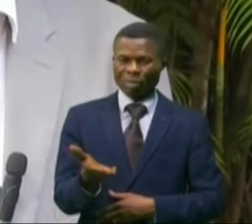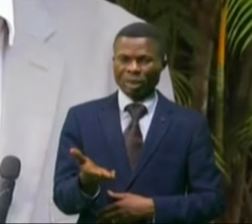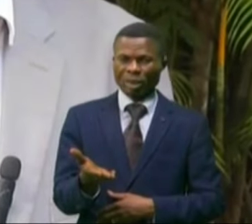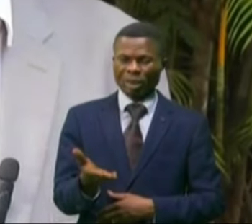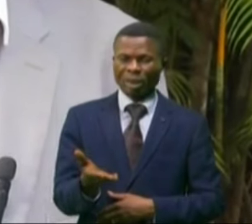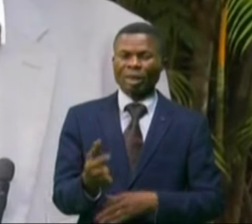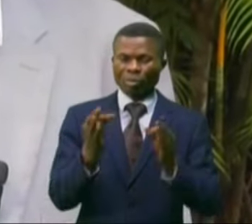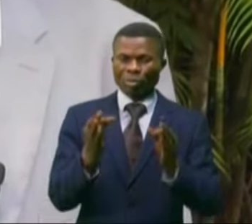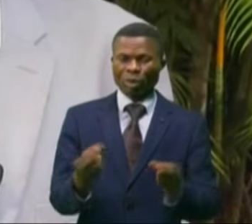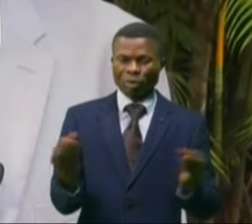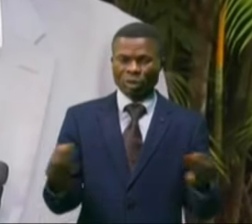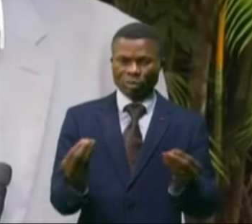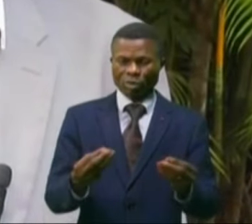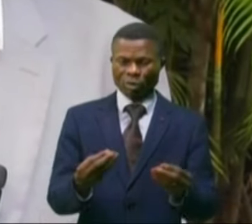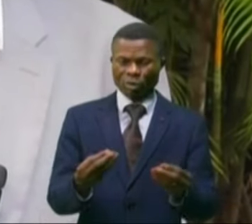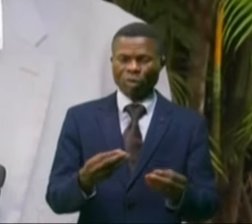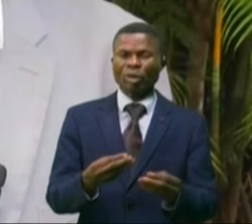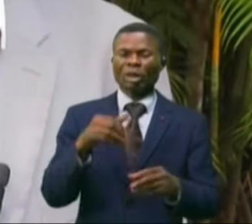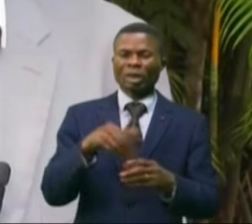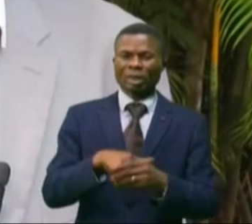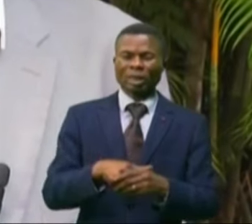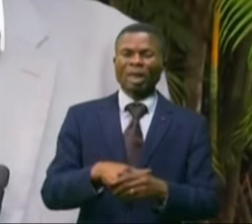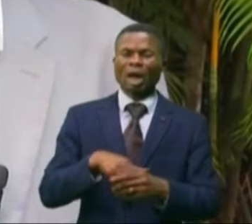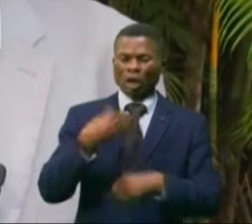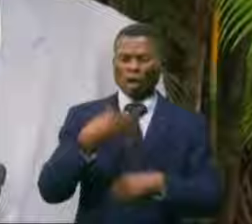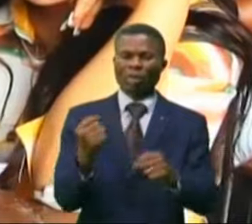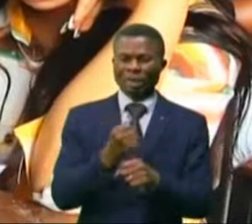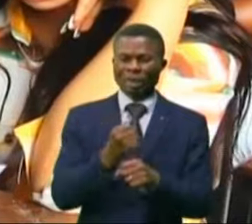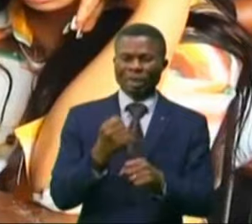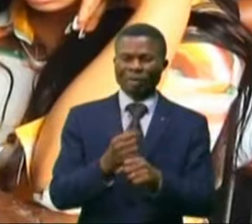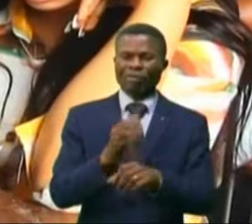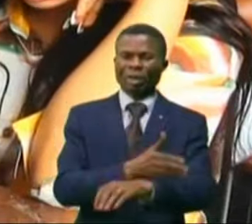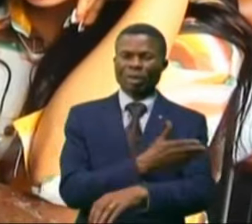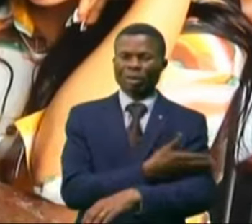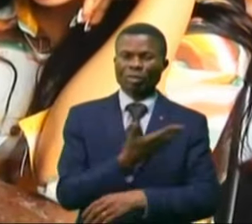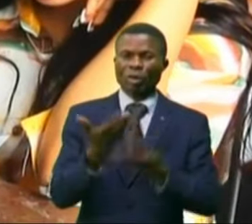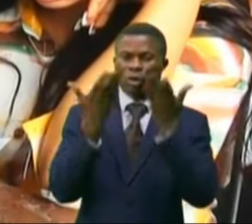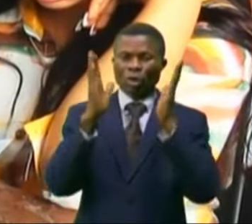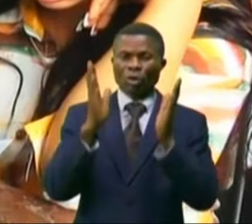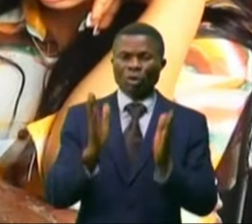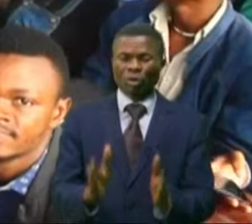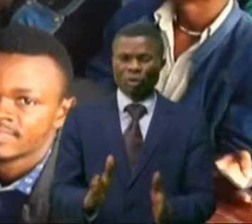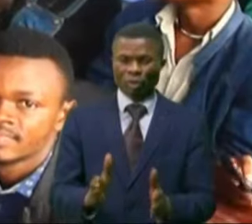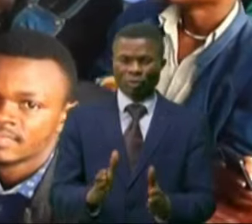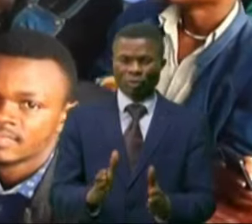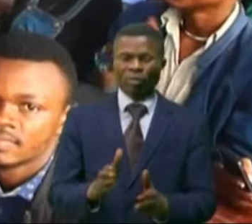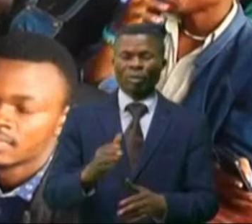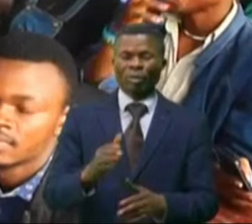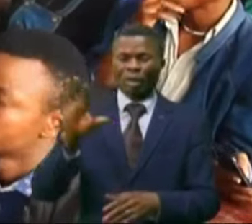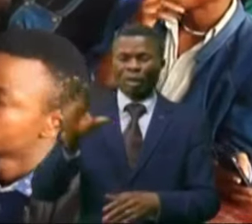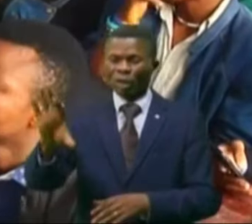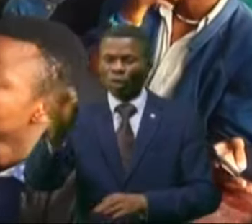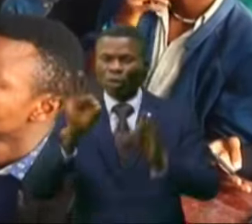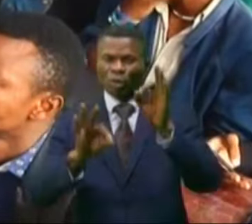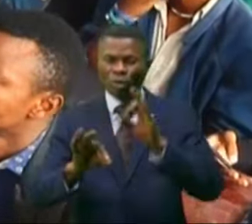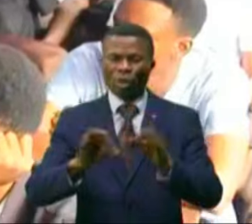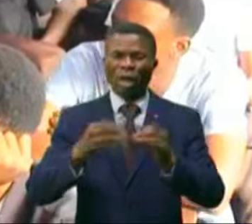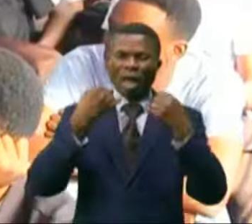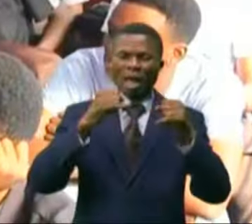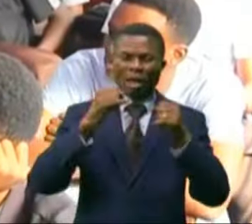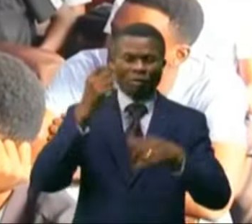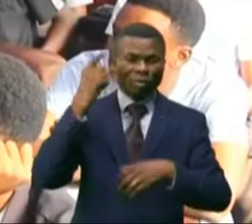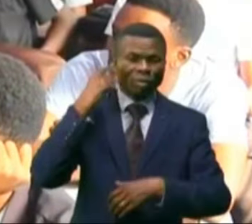c'est ça, c'est comme ça qu'on parvient à garder la profession. Les étudiantes qui se sont découvertes à la suite des informations